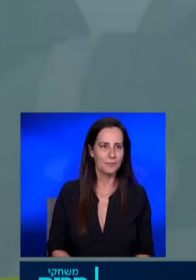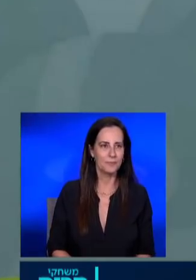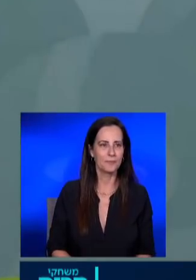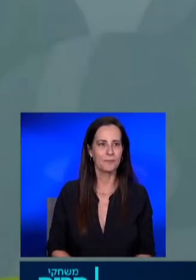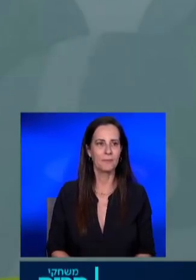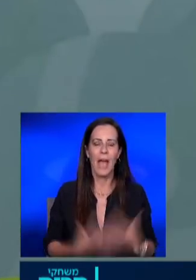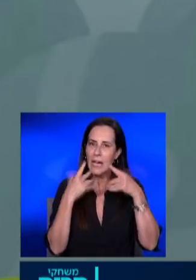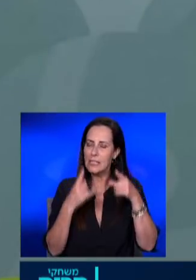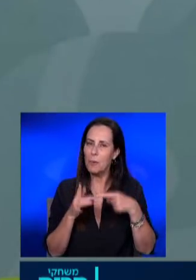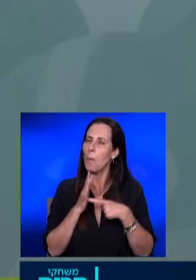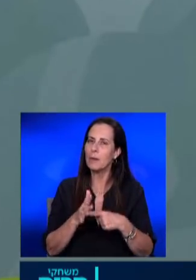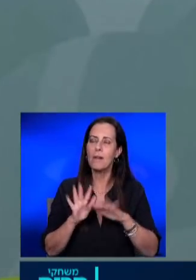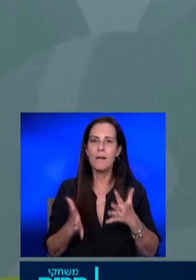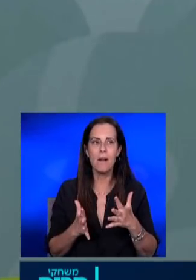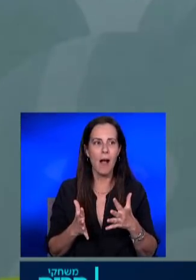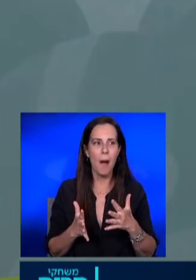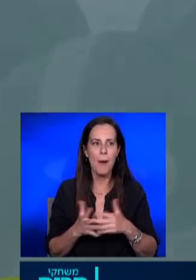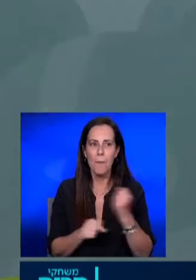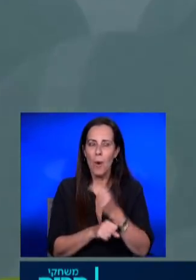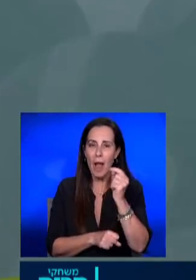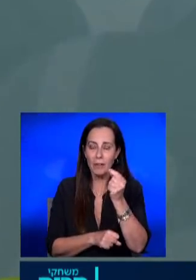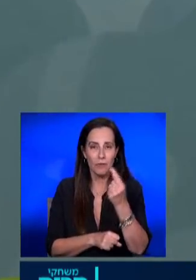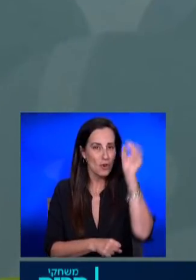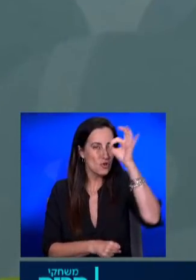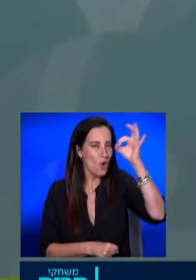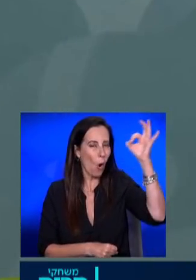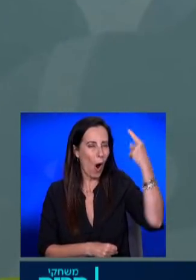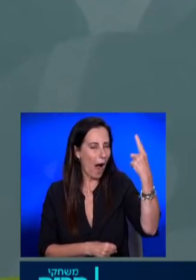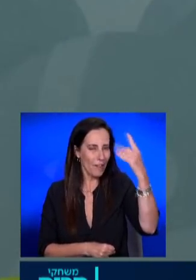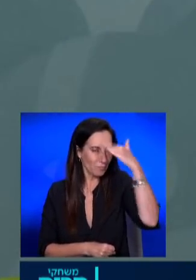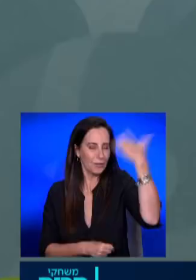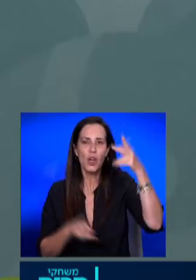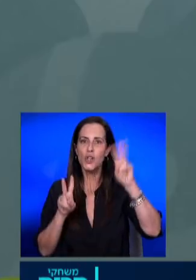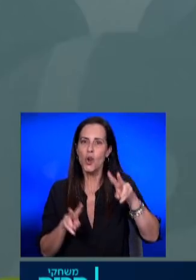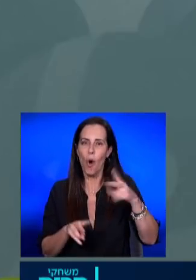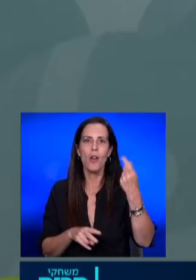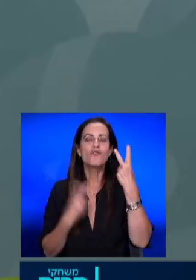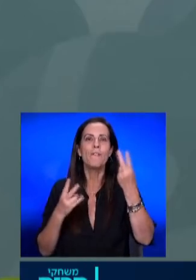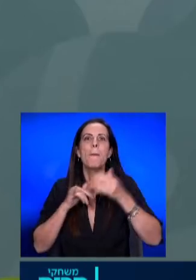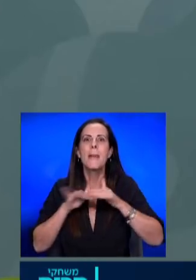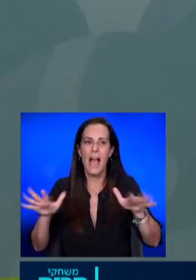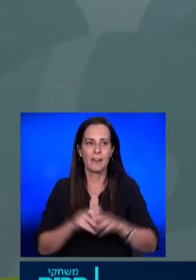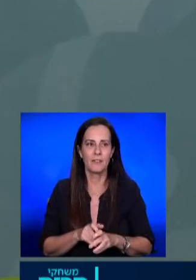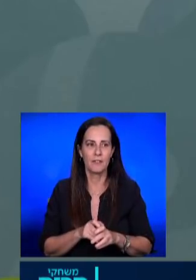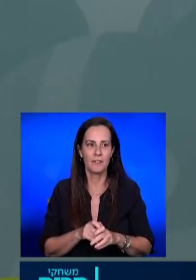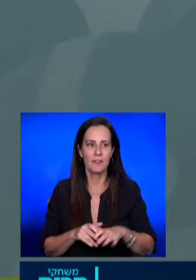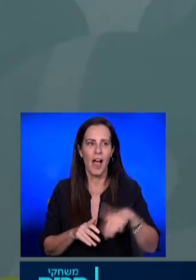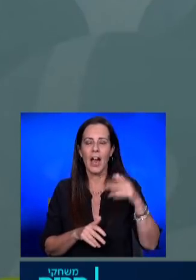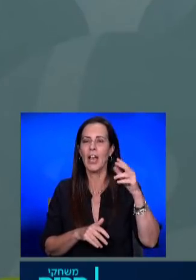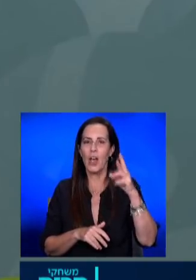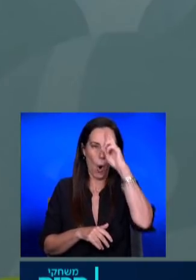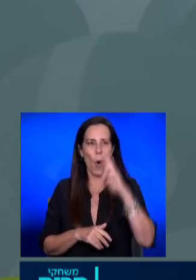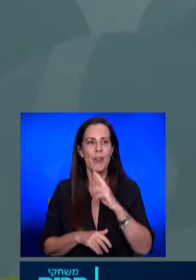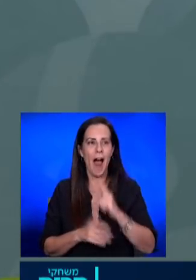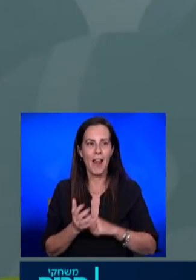הסיפור הזה מדגים עד כמה פעולה קטנה אחת של כוכב עולמי אחד יכולה לעלות מיליארדים. Depois de ver Cristiano Ronaldo tirar